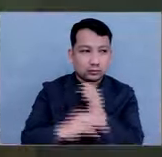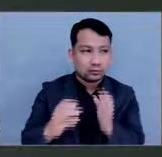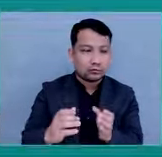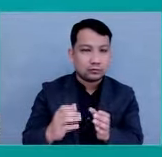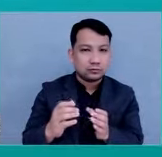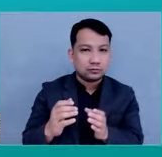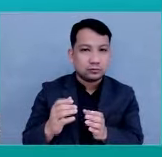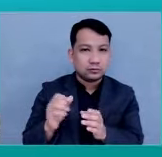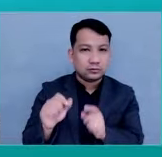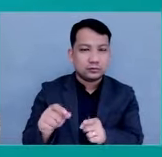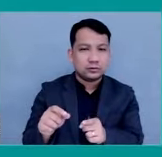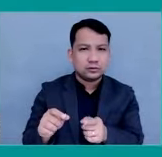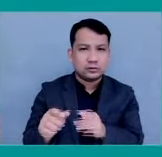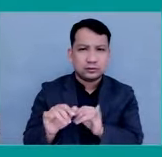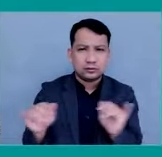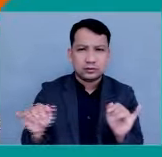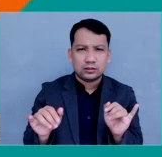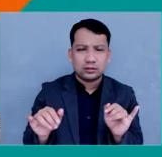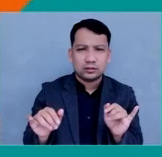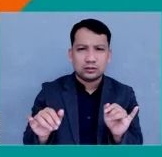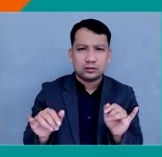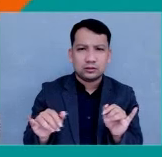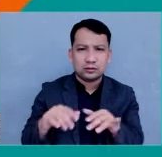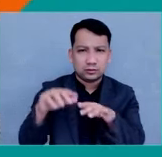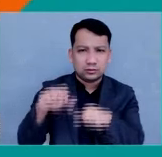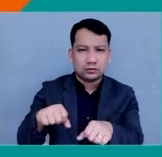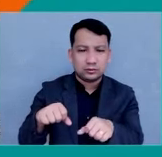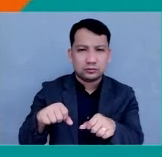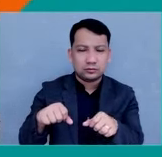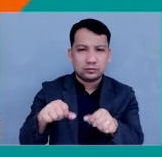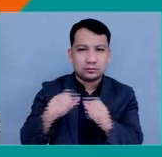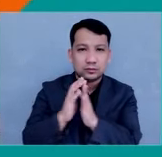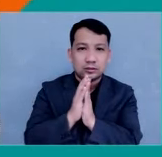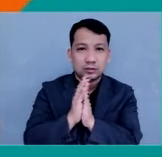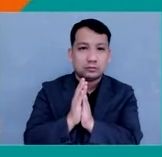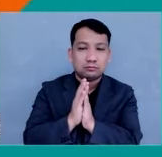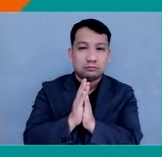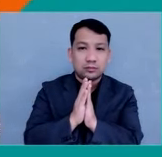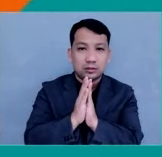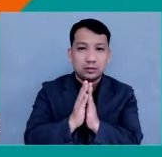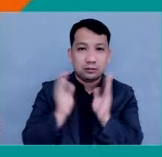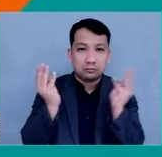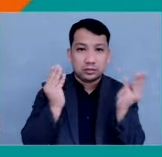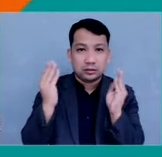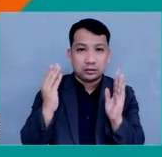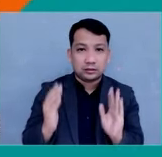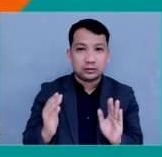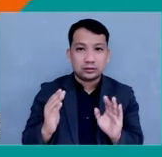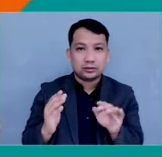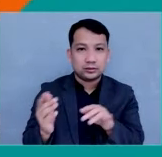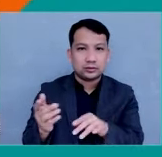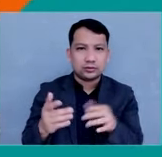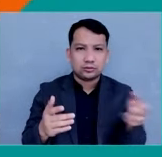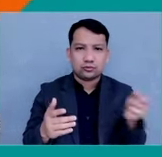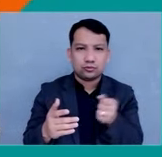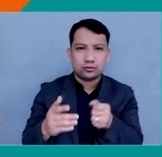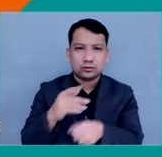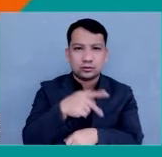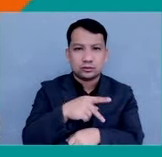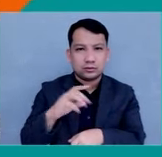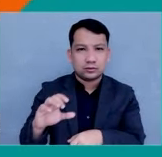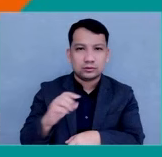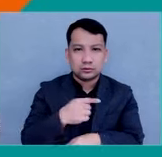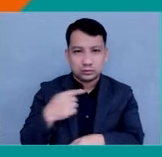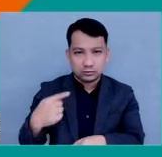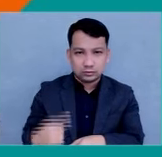parokyano. Ayun dito sa ating na-arestong Malaysian, within Pasay din lang daw kumukuha itong Chinese na kanyang kinukuhanan. So